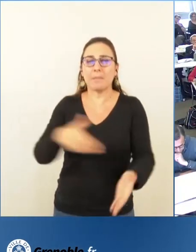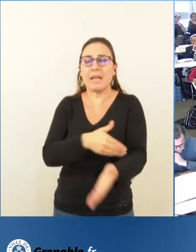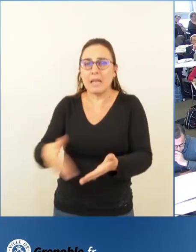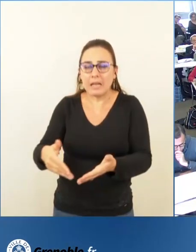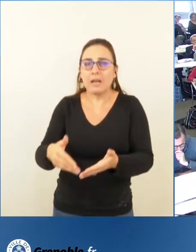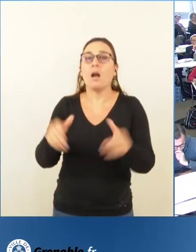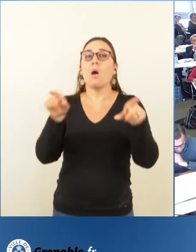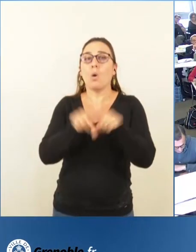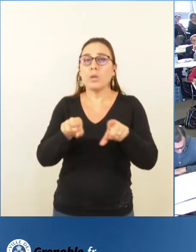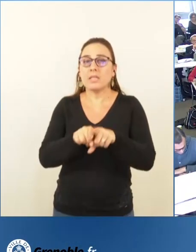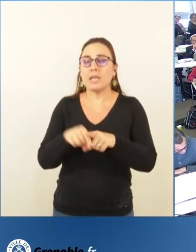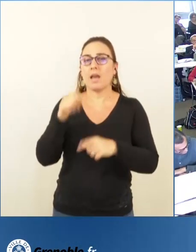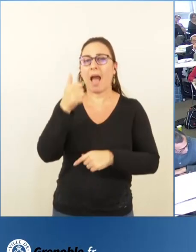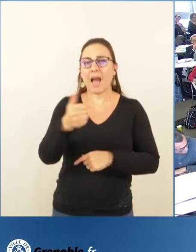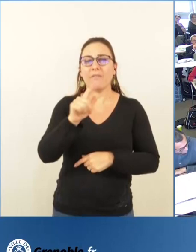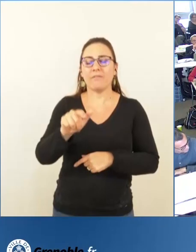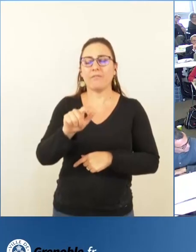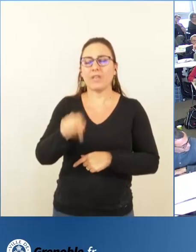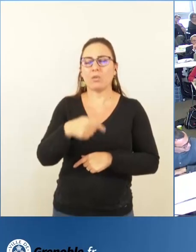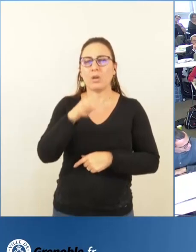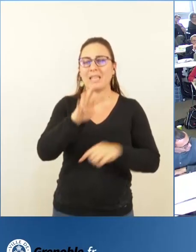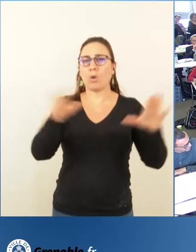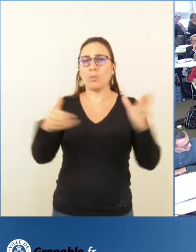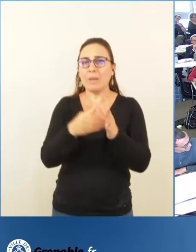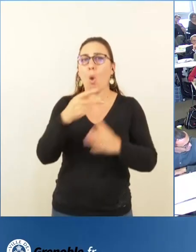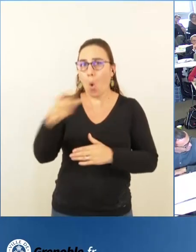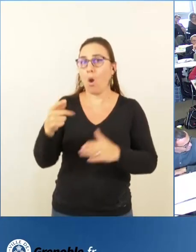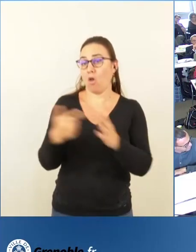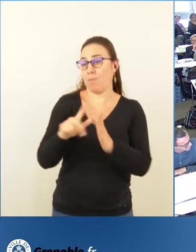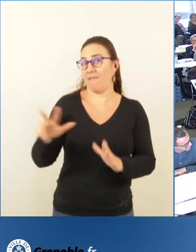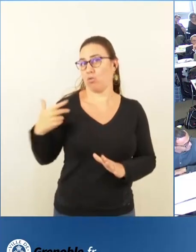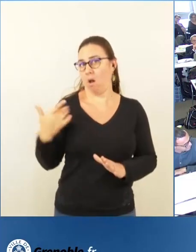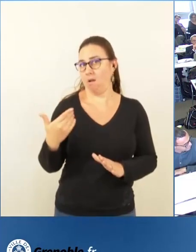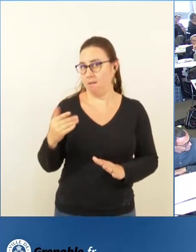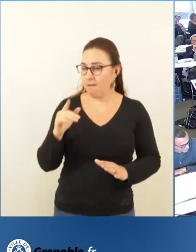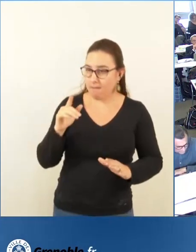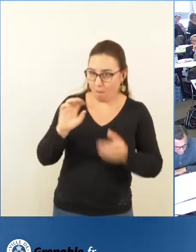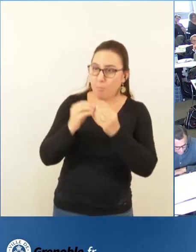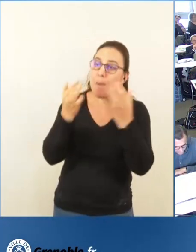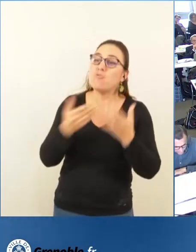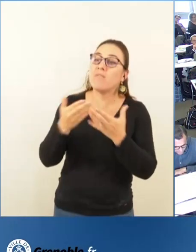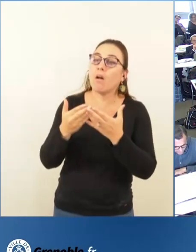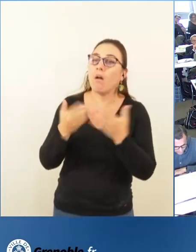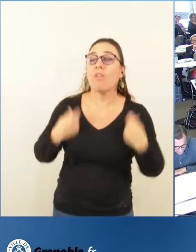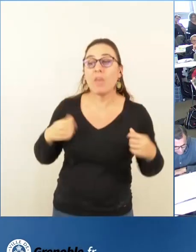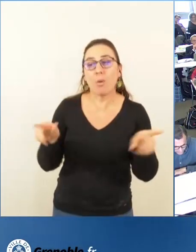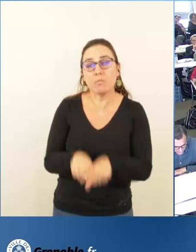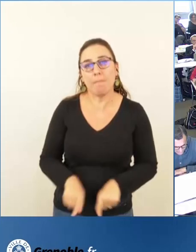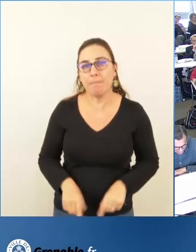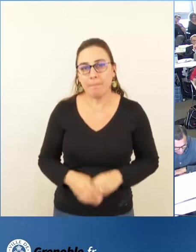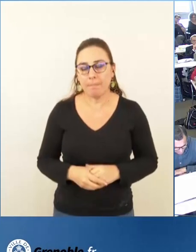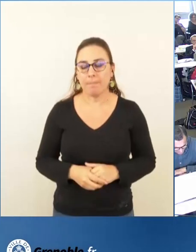en 2023 un million 48000 donc vous avez un petit problème de chiffres vous dépensez la même chose